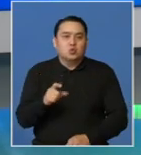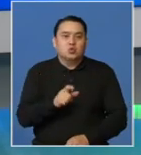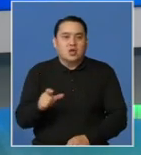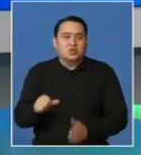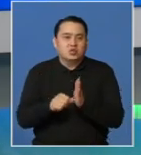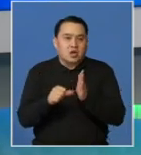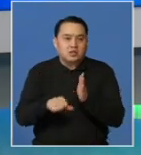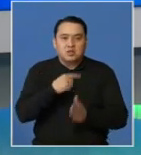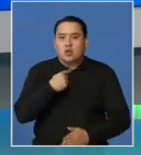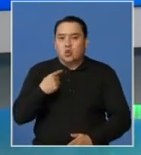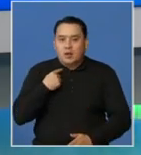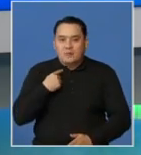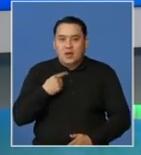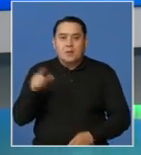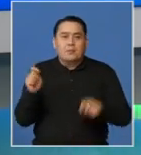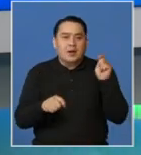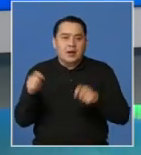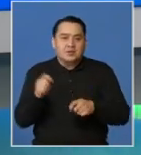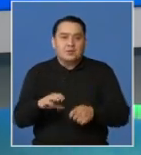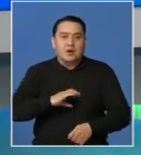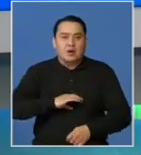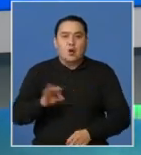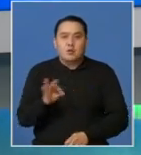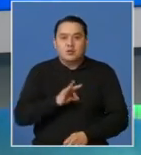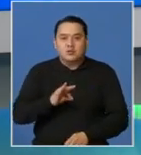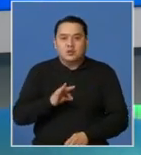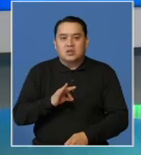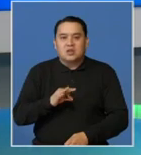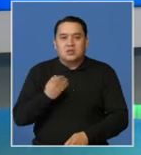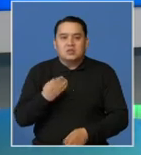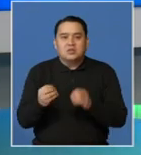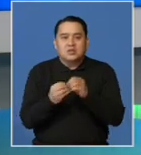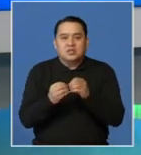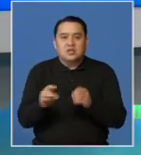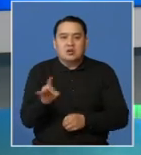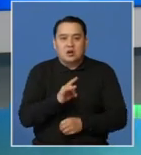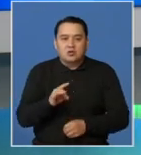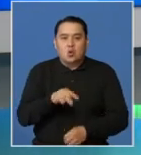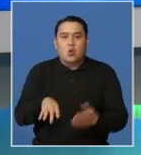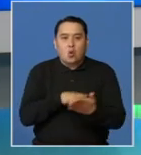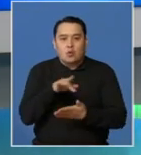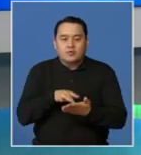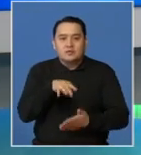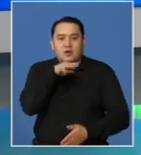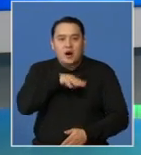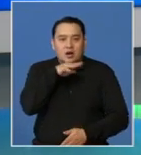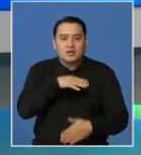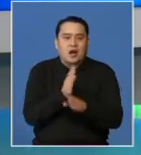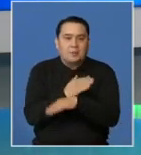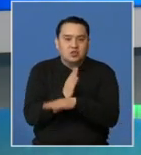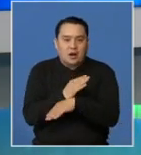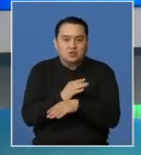из них – представители Талдыкурган. Остальные приехали за медалями в областной центр из 10 районов области и городов Текели и